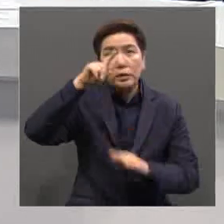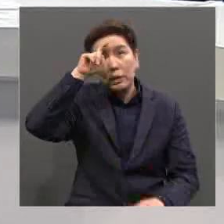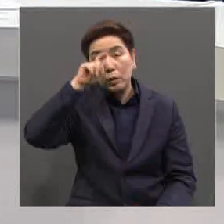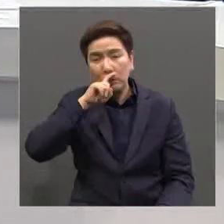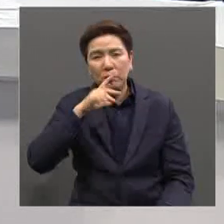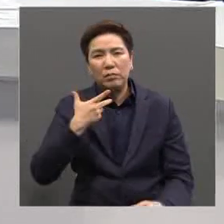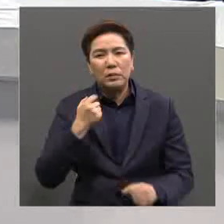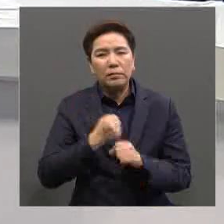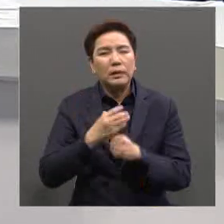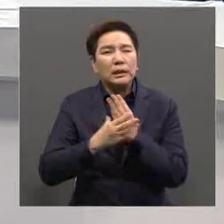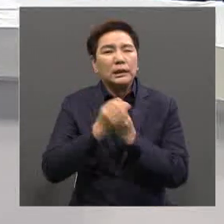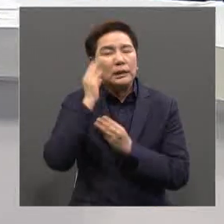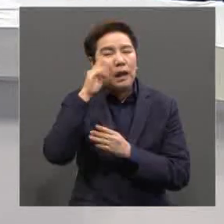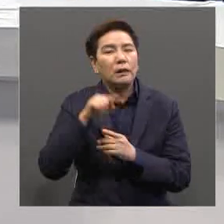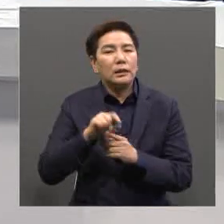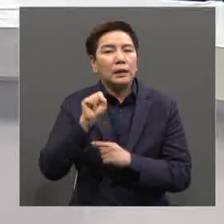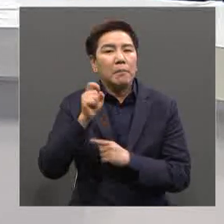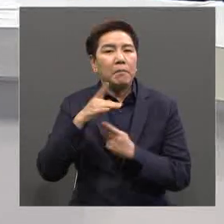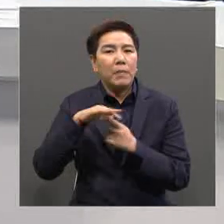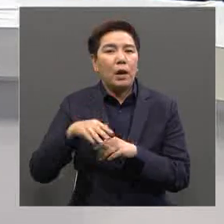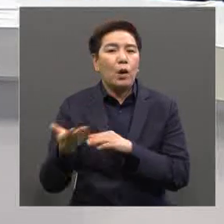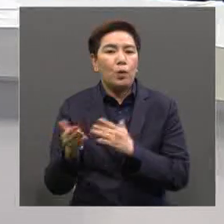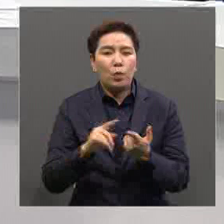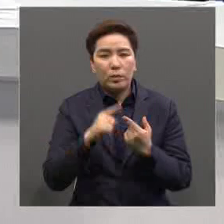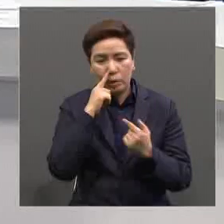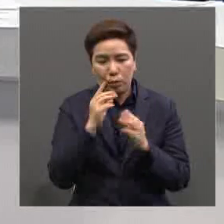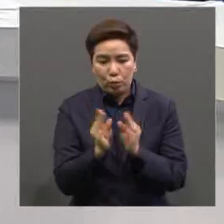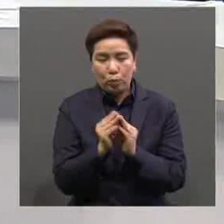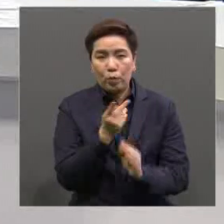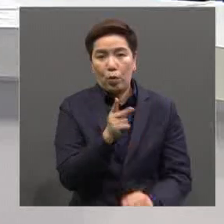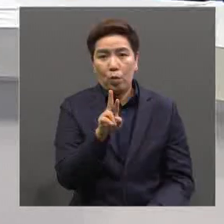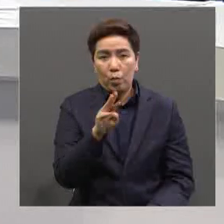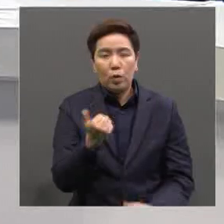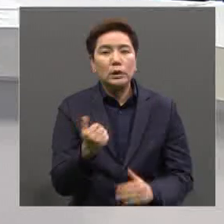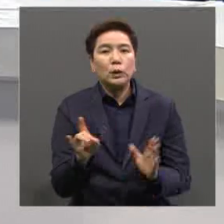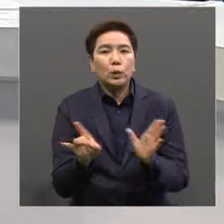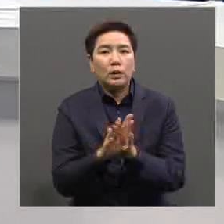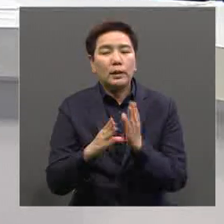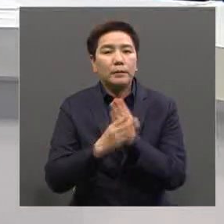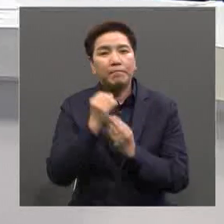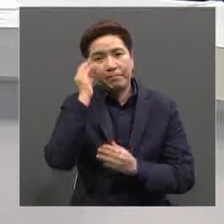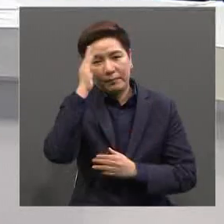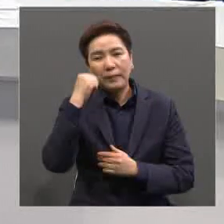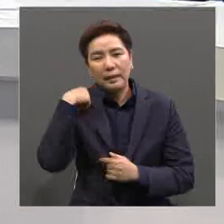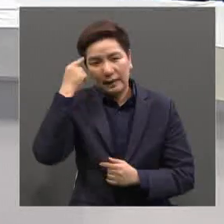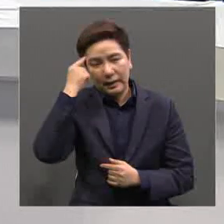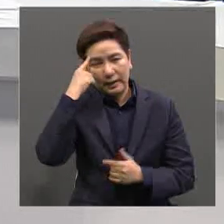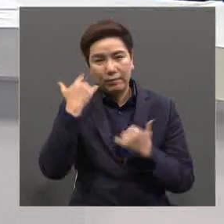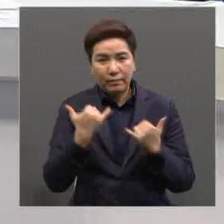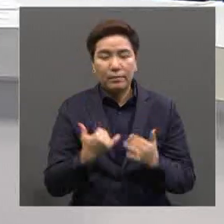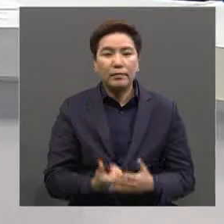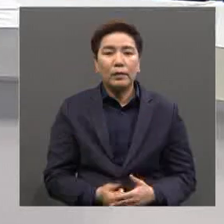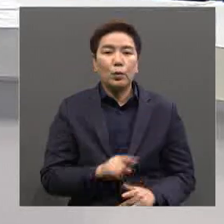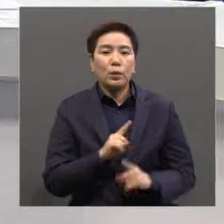าทิตย์น่าจะอาทิตย์หน้า ก็อาทิตย์หน้าน่าจะเป็นการประชุมคณะรัฐมนตรีครั้งสุดท้ายแล้วล่ะคาดว่าน่าจะเป็นแบบนั้น